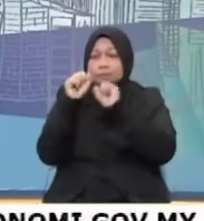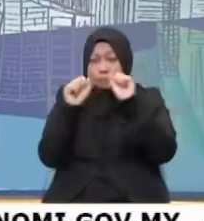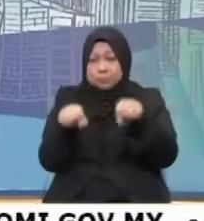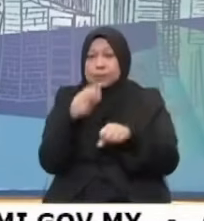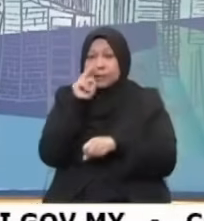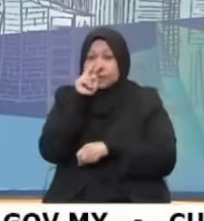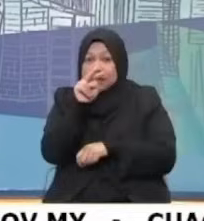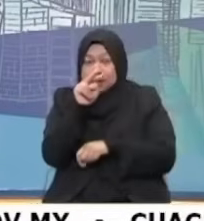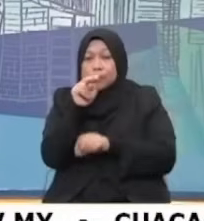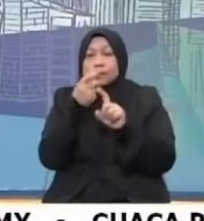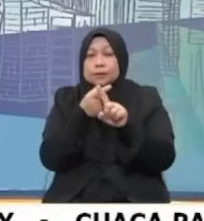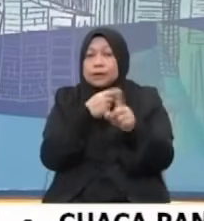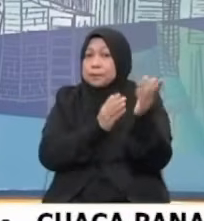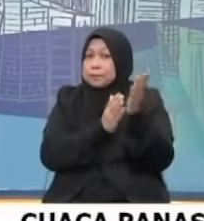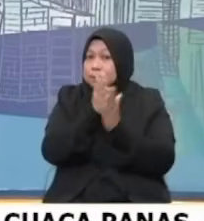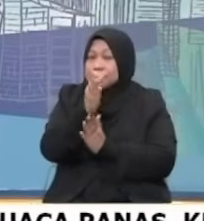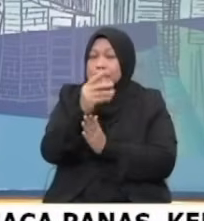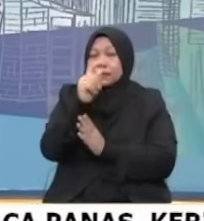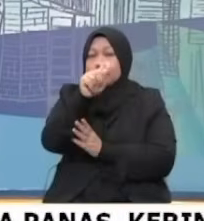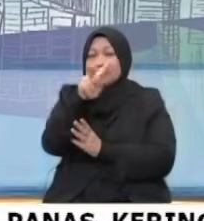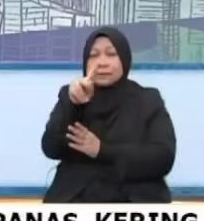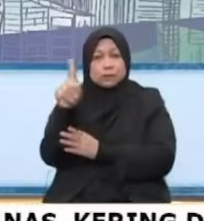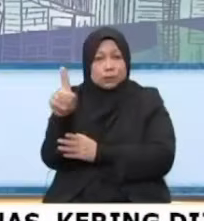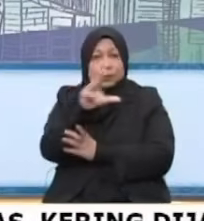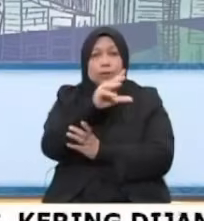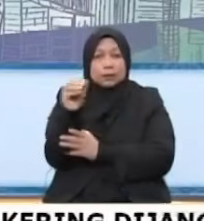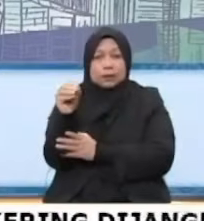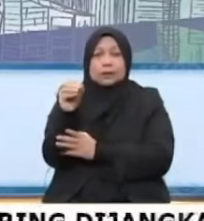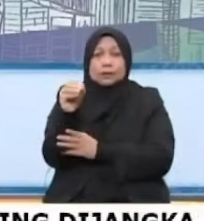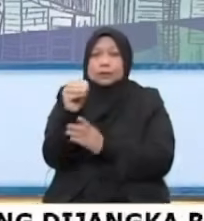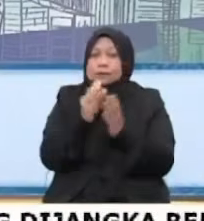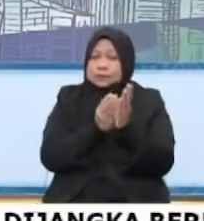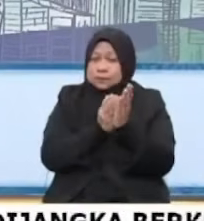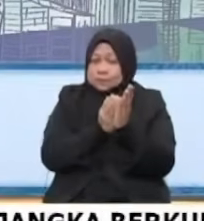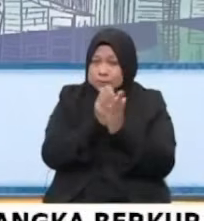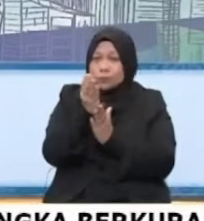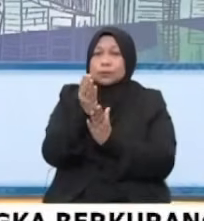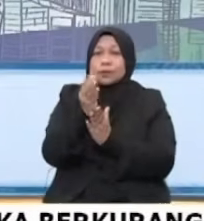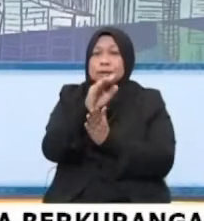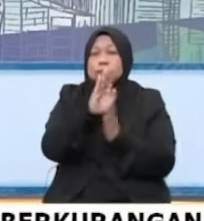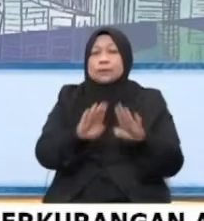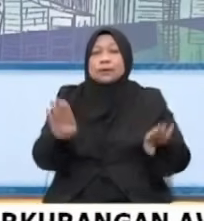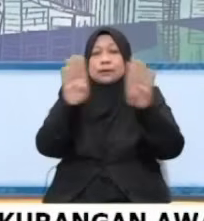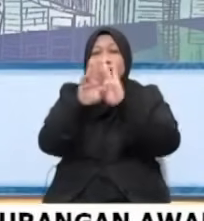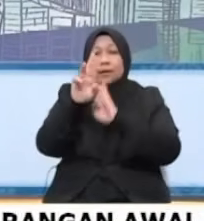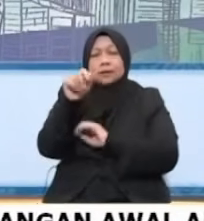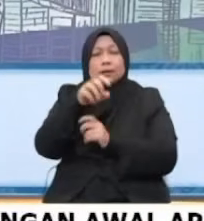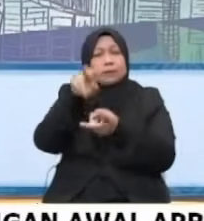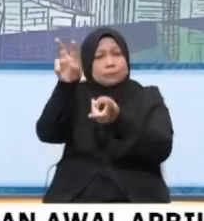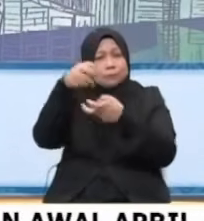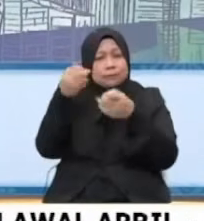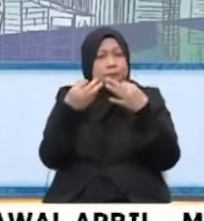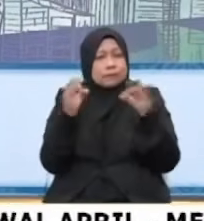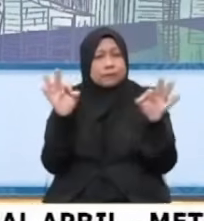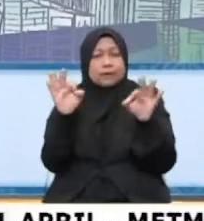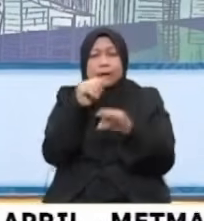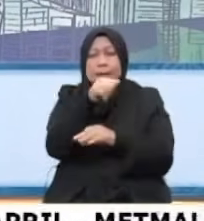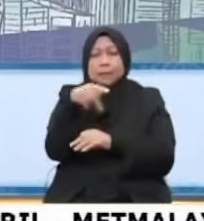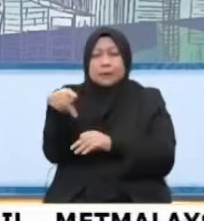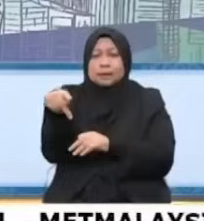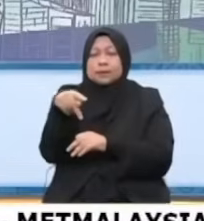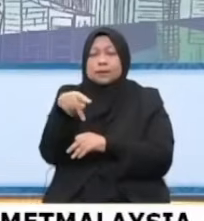boleh saksikan kami langsung dari parlimen di tv1 dan juga di saluran berita rtm dan juga Mak turun secara percuma aplikasi